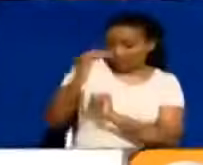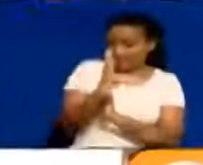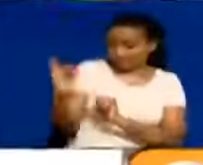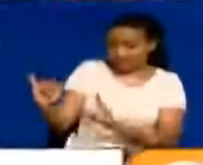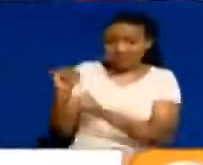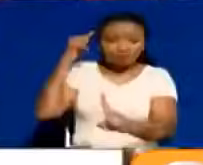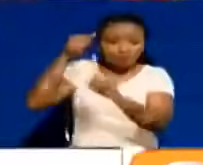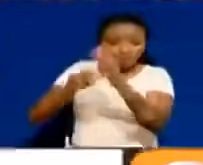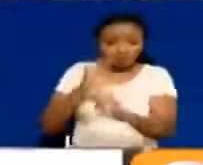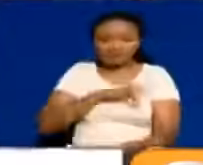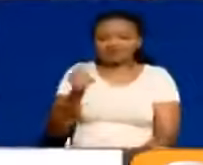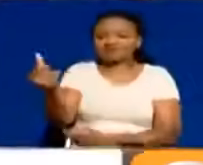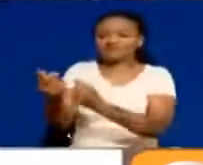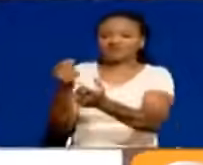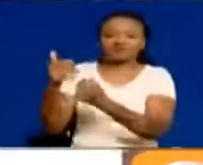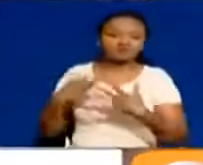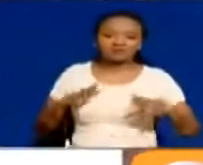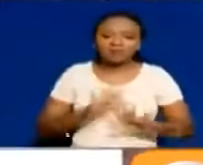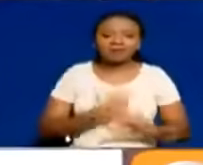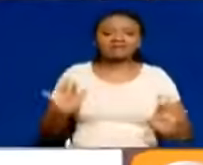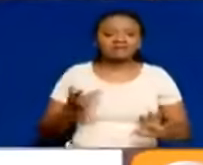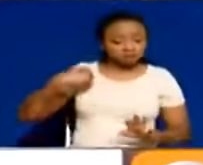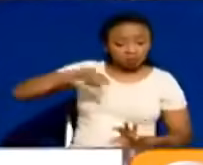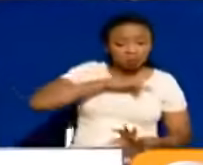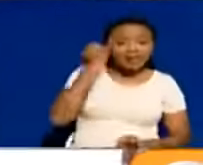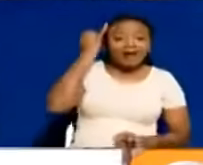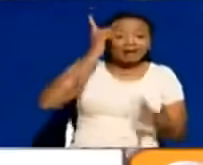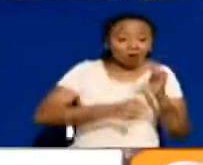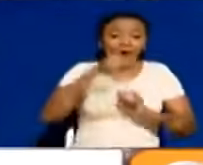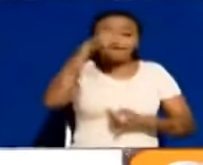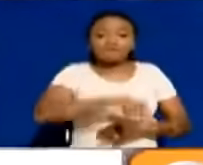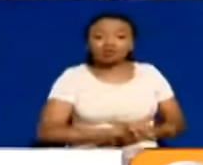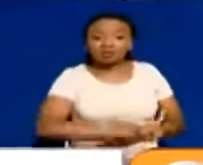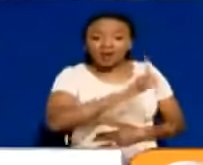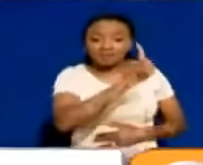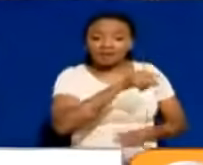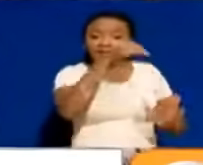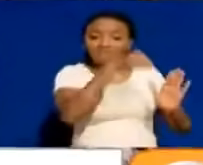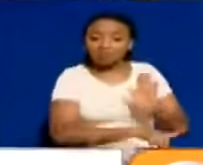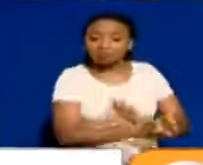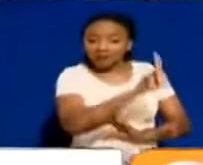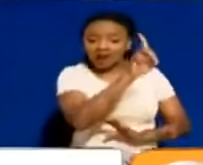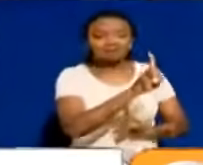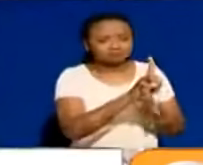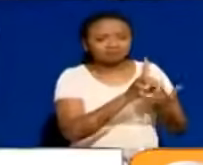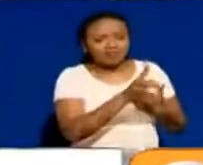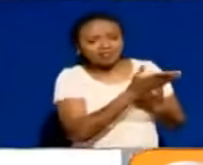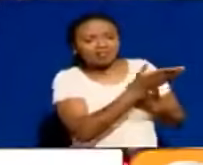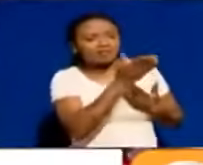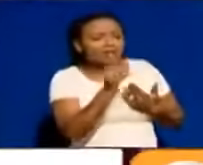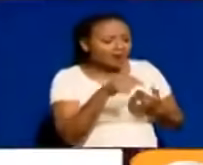ulilenga kuwanufaisha wachache. Ndio tunasema bottom up. Pale bottom kuna watoto wetu hawana